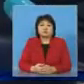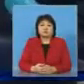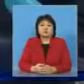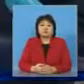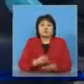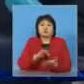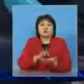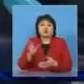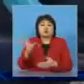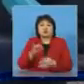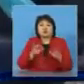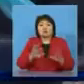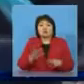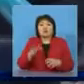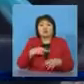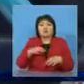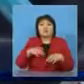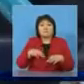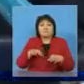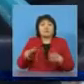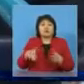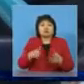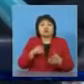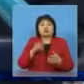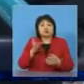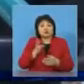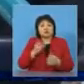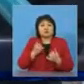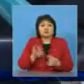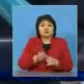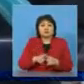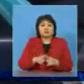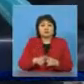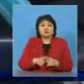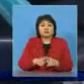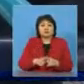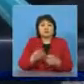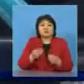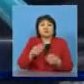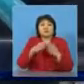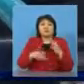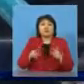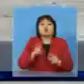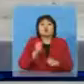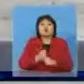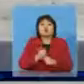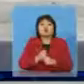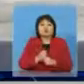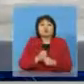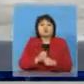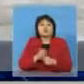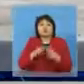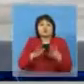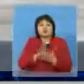Қаланың бүкіл территориясында проезд берілу керек бүкіл техникаға. Так, анау дворлар не болып жатыр?